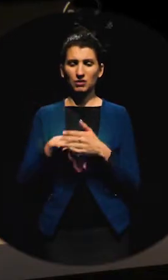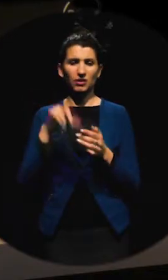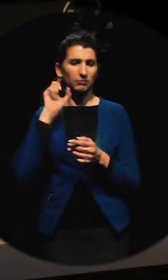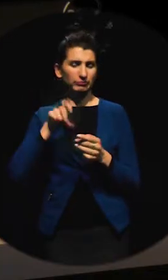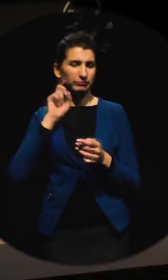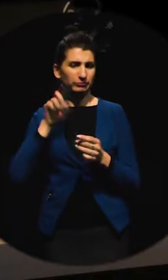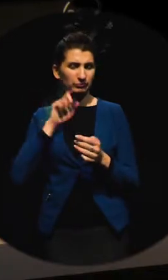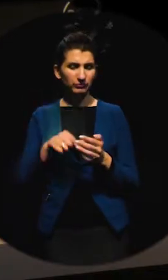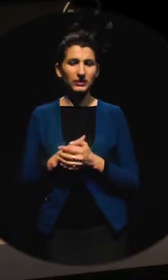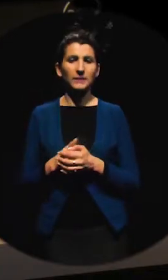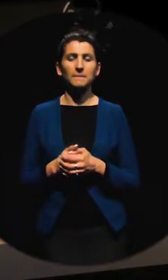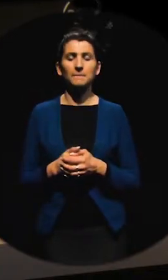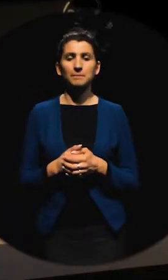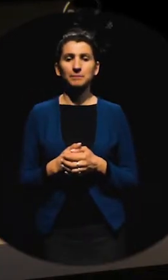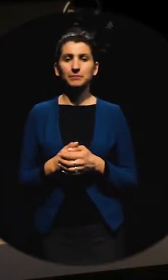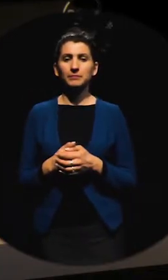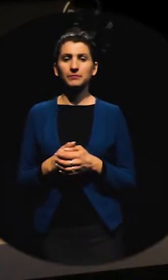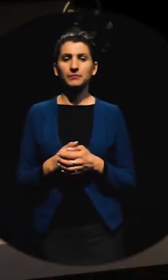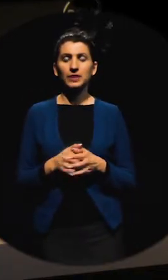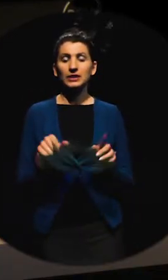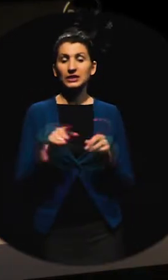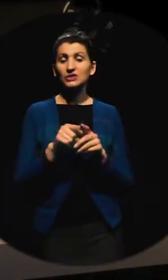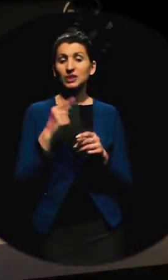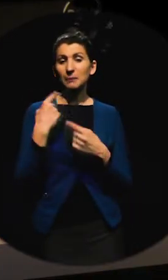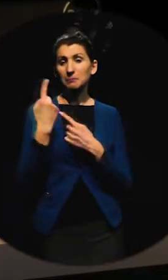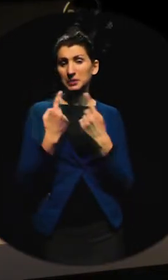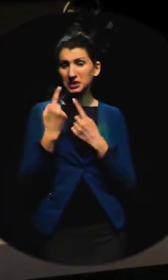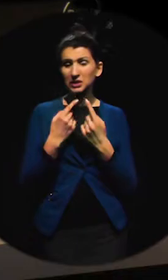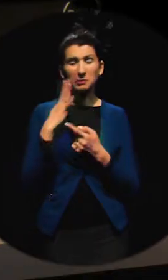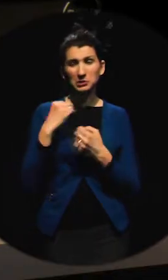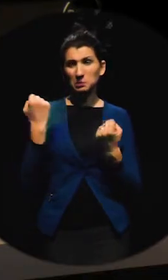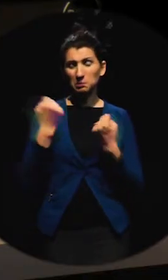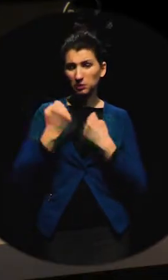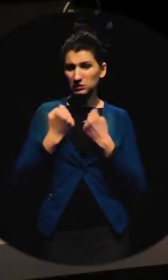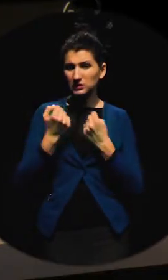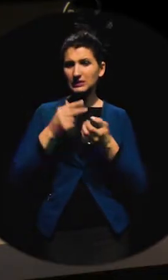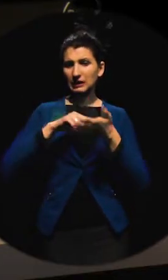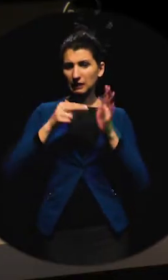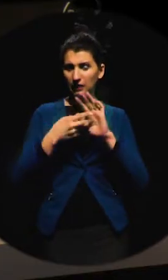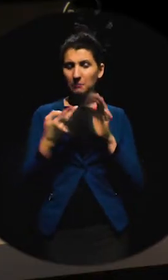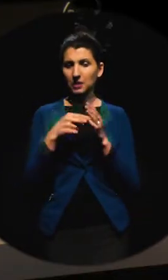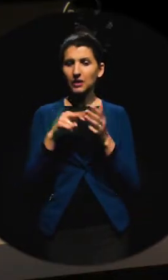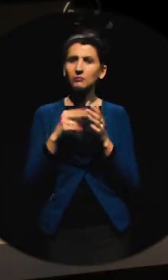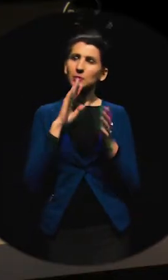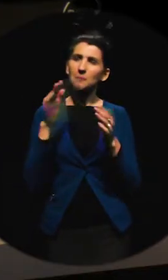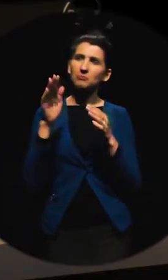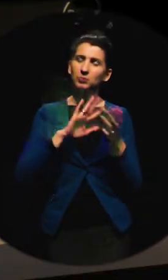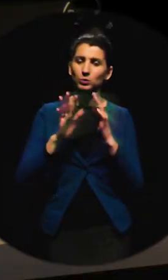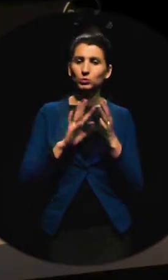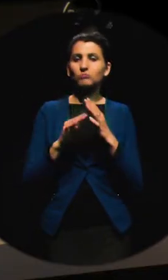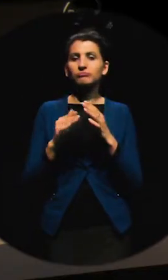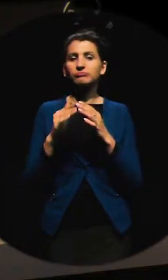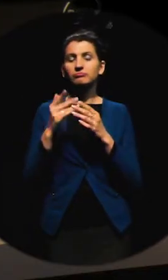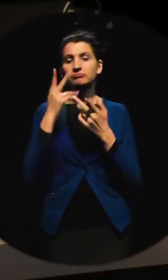wymierzonych w protestujących właśnie. I taką też myślę bardzo mocną strategią, wyrazistą, była